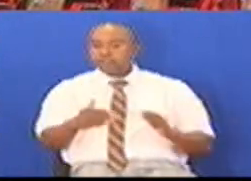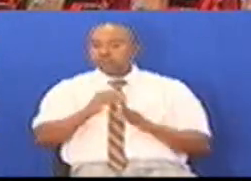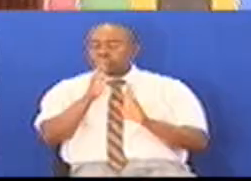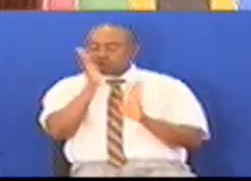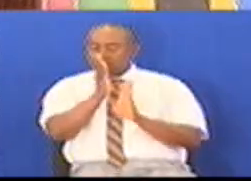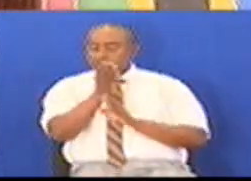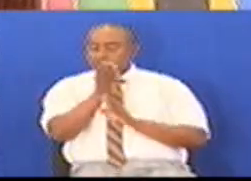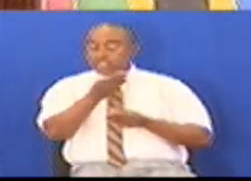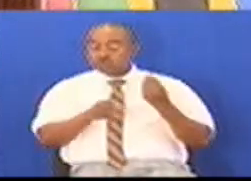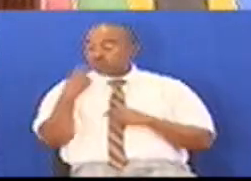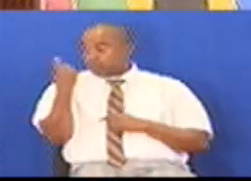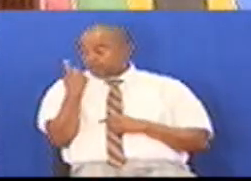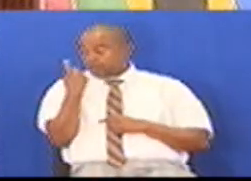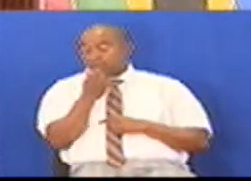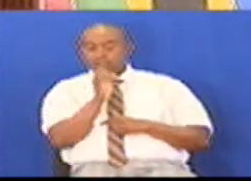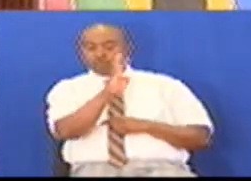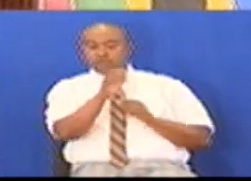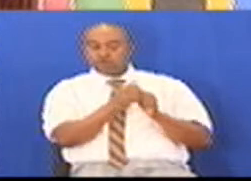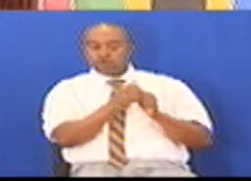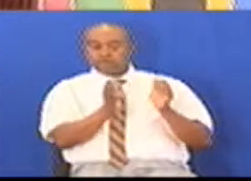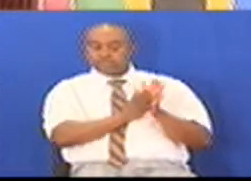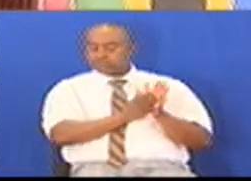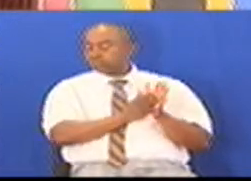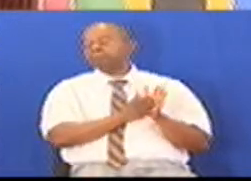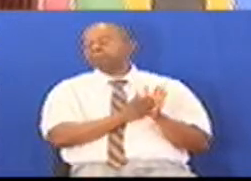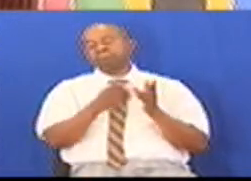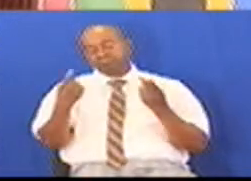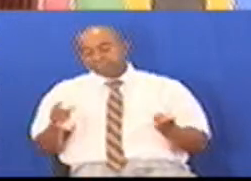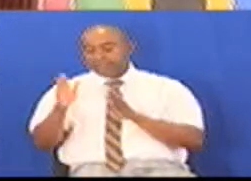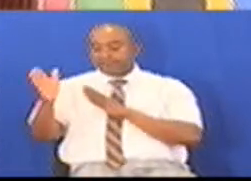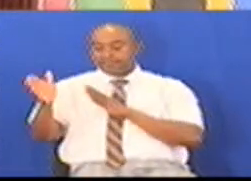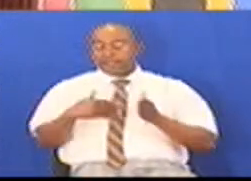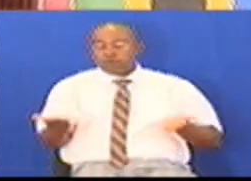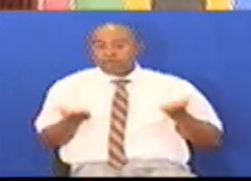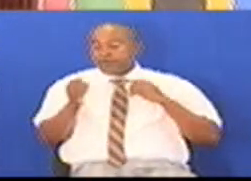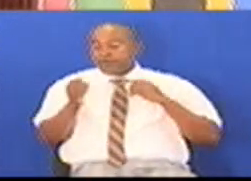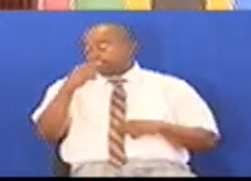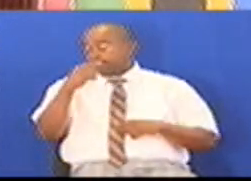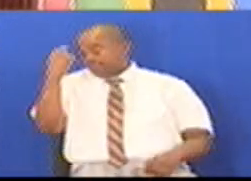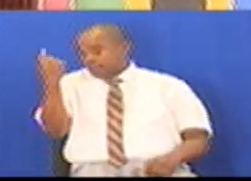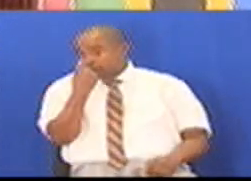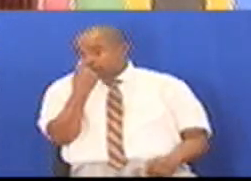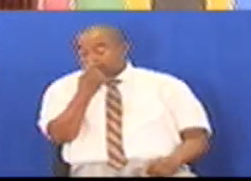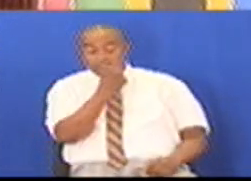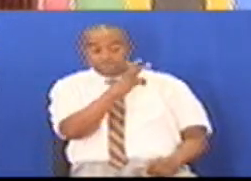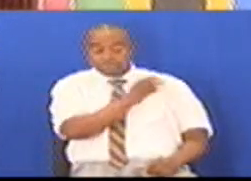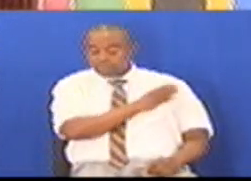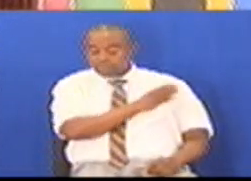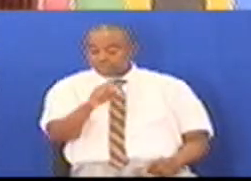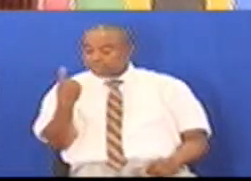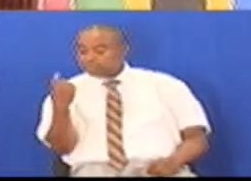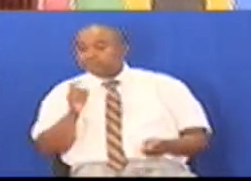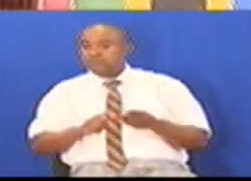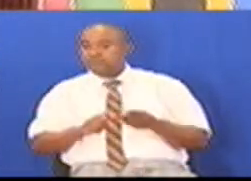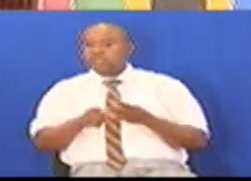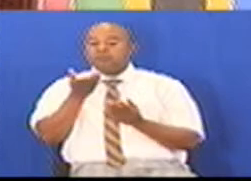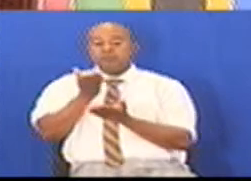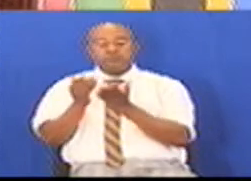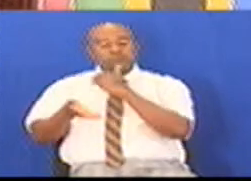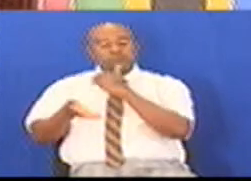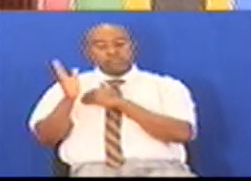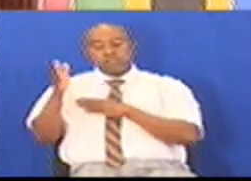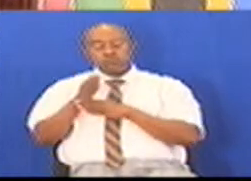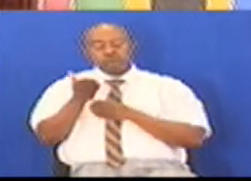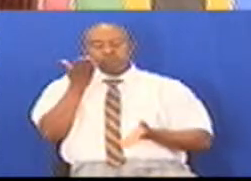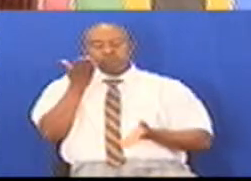taifa kwa mwaka 2019, mpango wa maendeleo wa taifa kwa mwaka 2020-2021, pamoja na mapendekezo ya serikali kuhusu